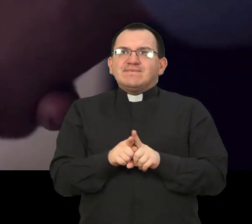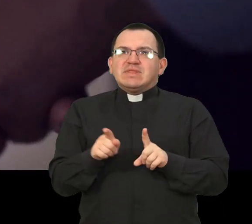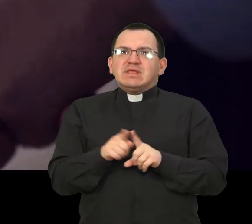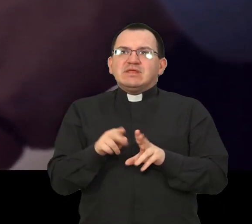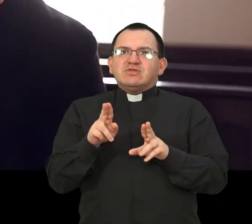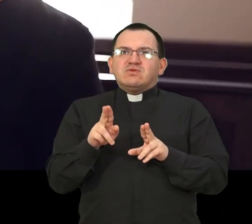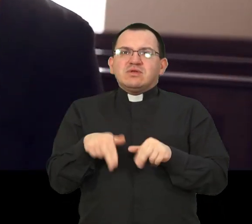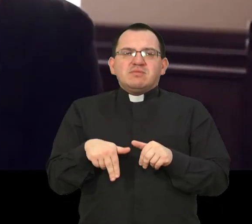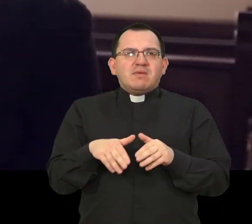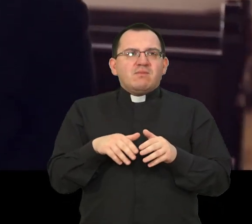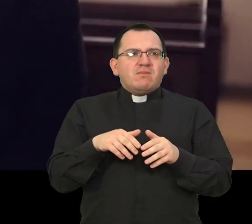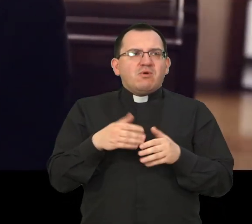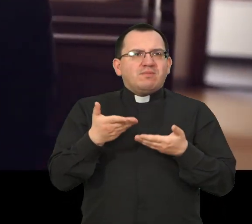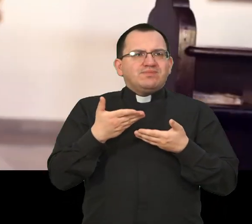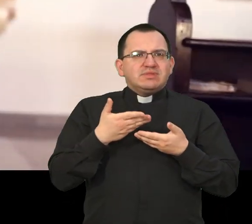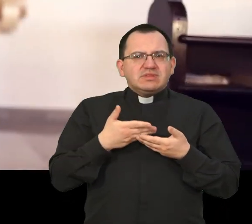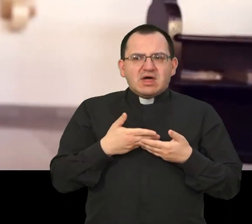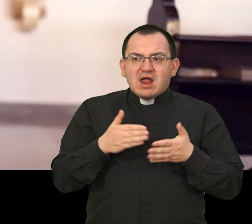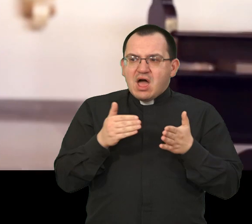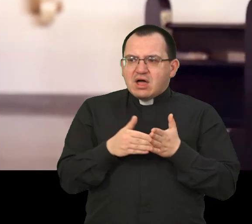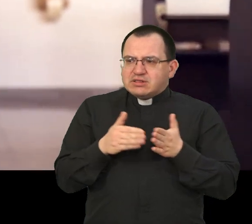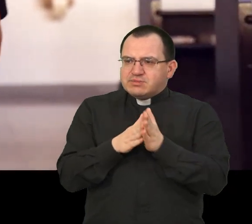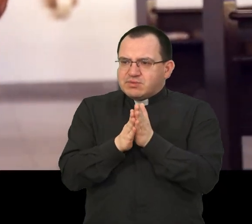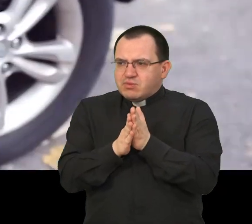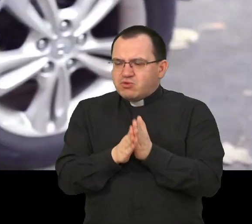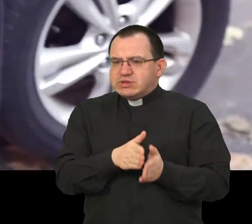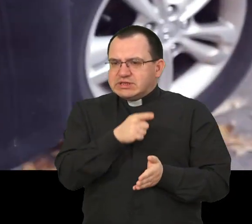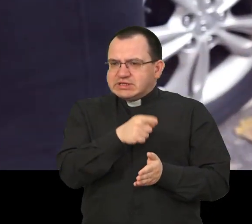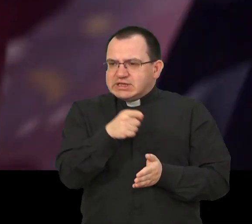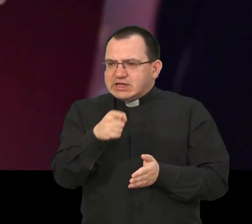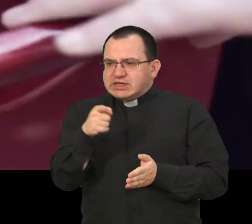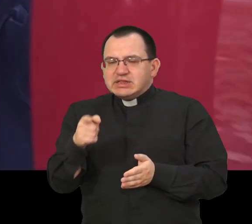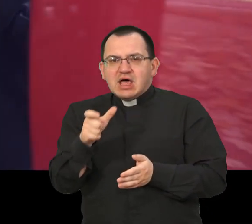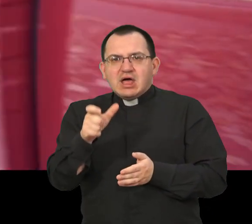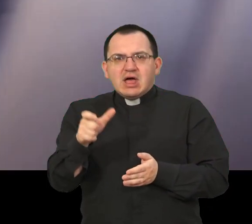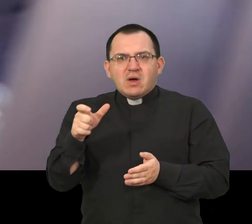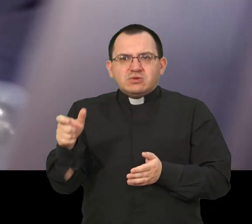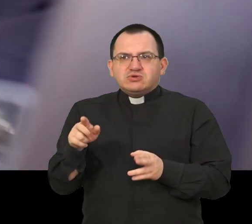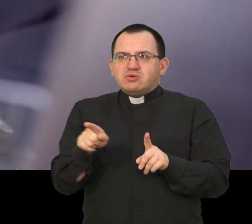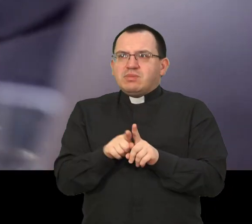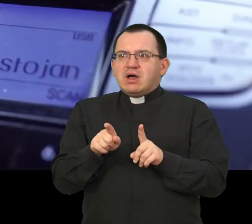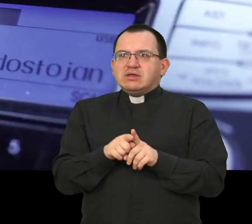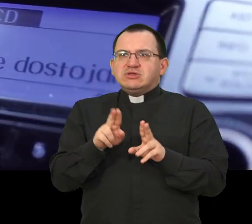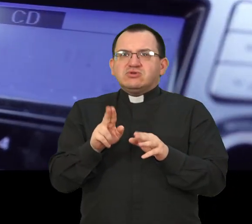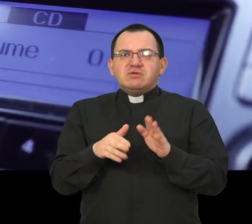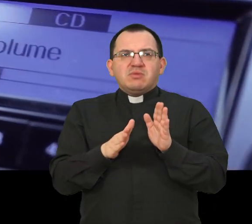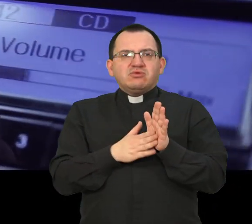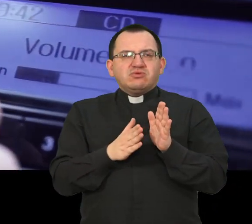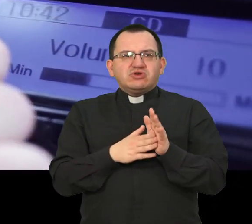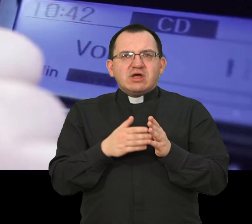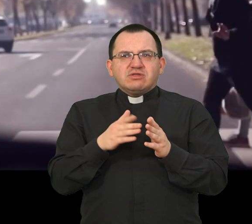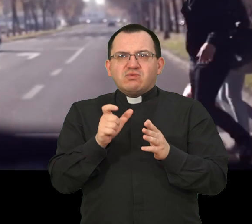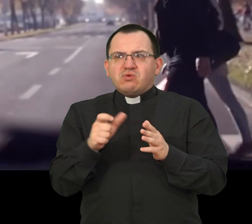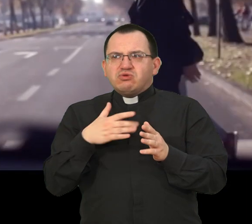za određene ljude koji se prepoznaju tad u toj večeri i to promijeni njihov život. Imamo svjedočanstvo ljudi koji su se riješili suicidalnih